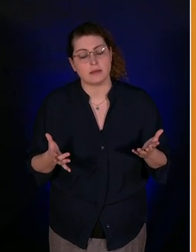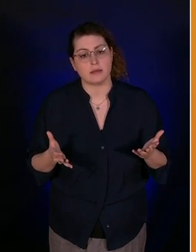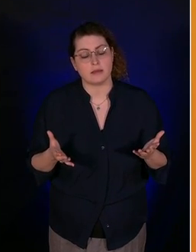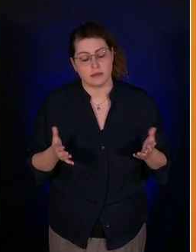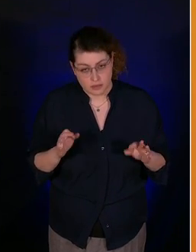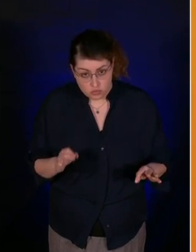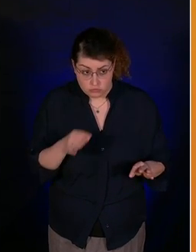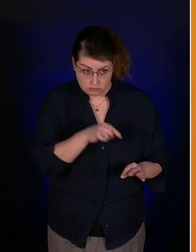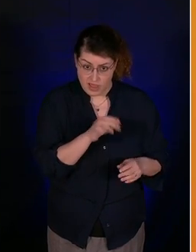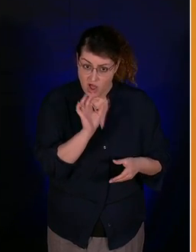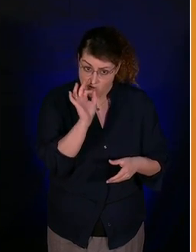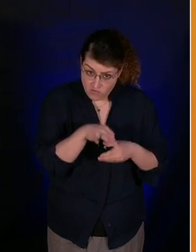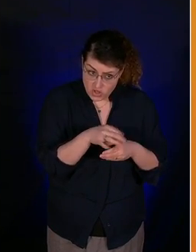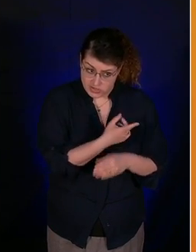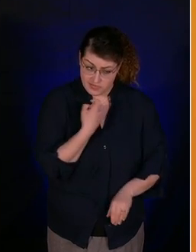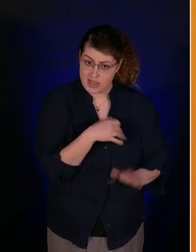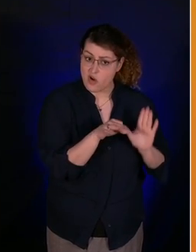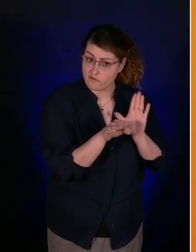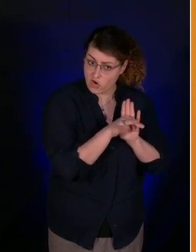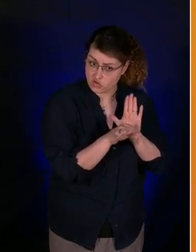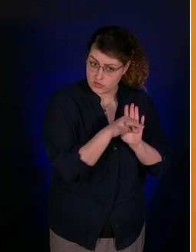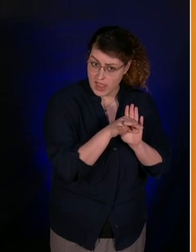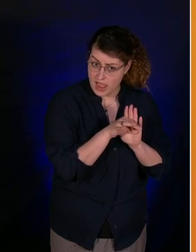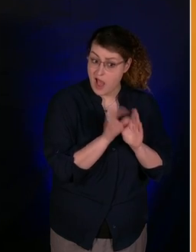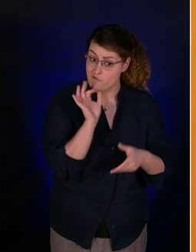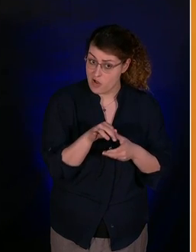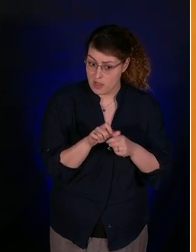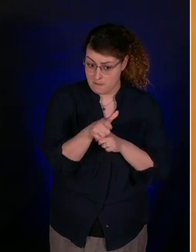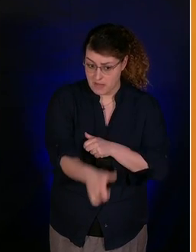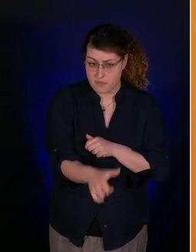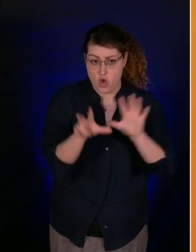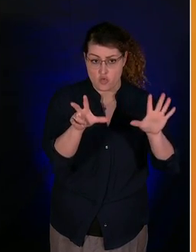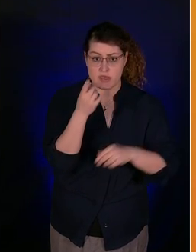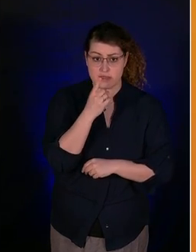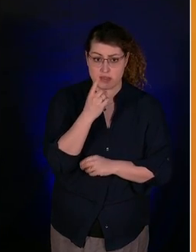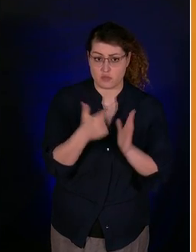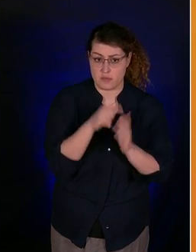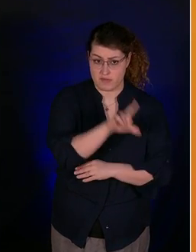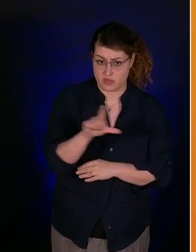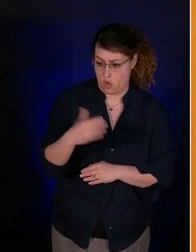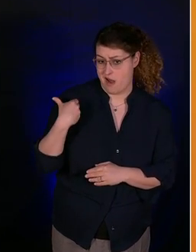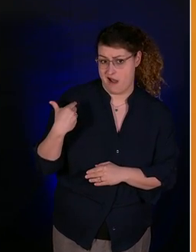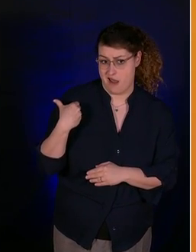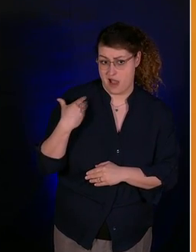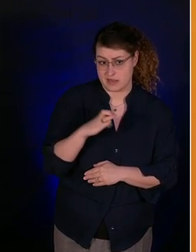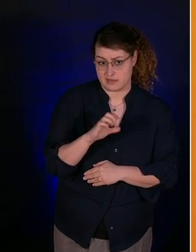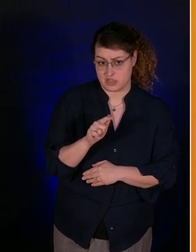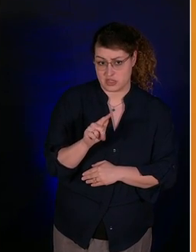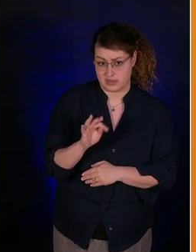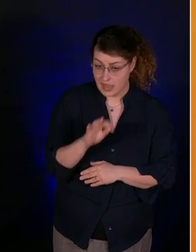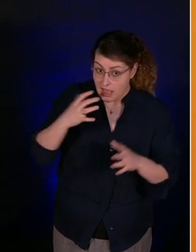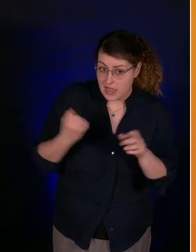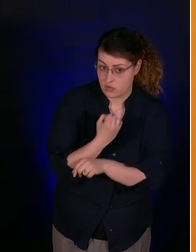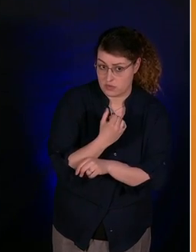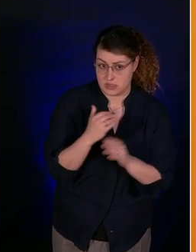Pourtant, ce sont bien les votes des fonctionnaires qui ont permis à la CGT le 8 décembre 2022 de rester première